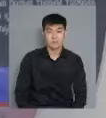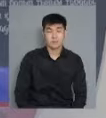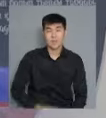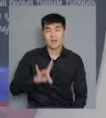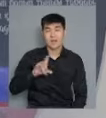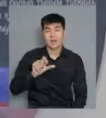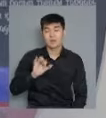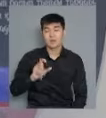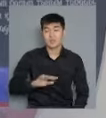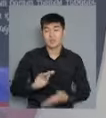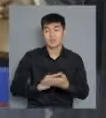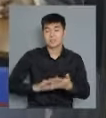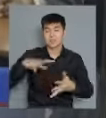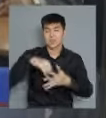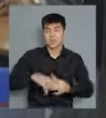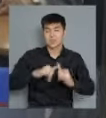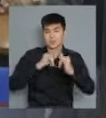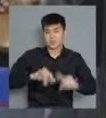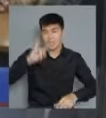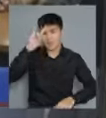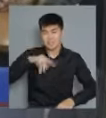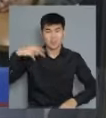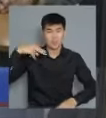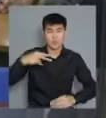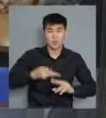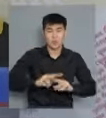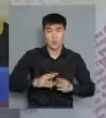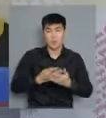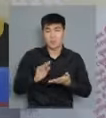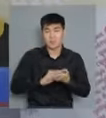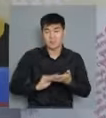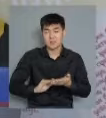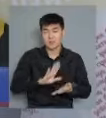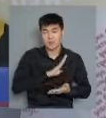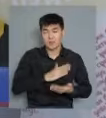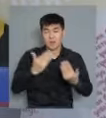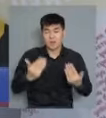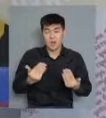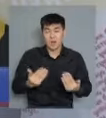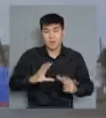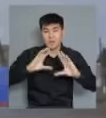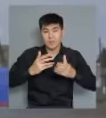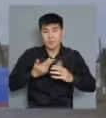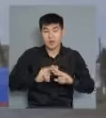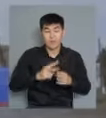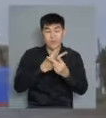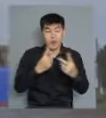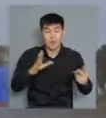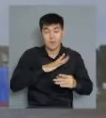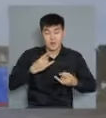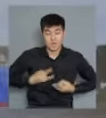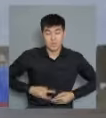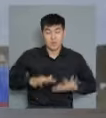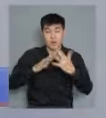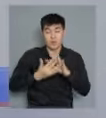Рахымжан Отарбаев – писатель, внесший большой вклад в казахскую литературу, драматург, чьи произведения были представлены на мировой сцене. Он родился в селе